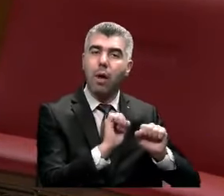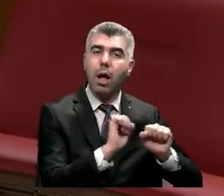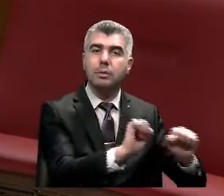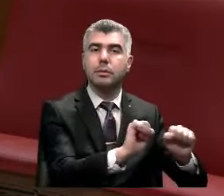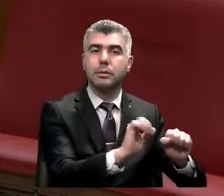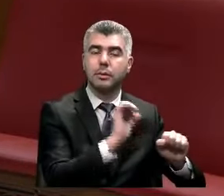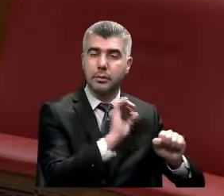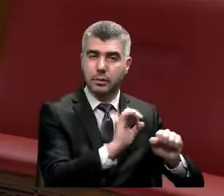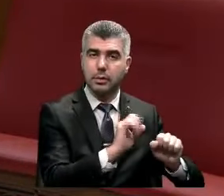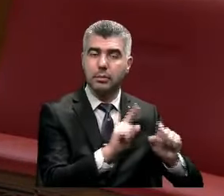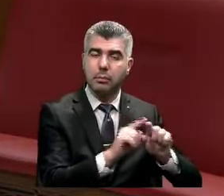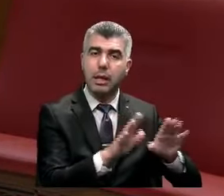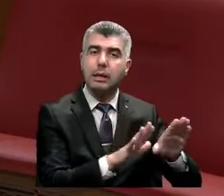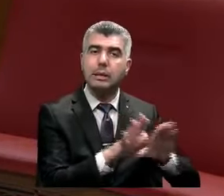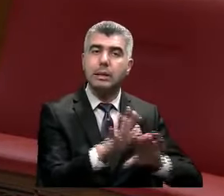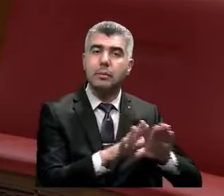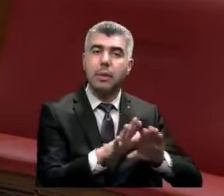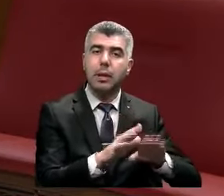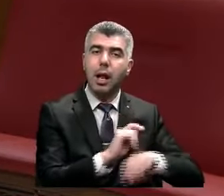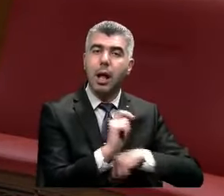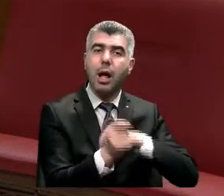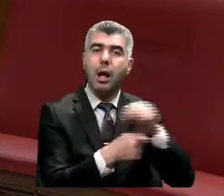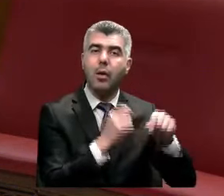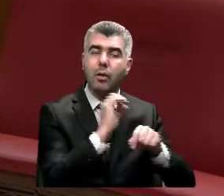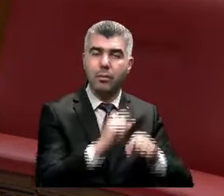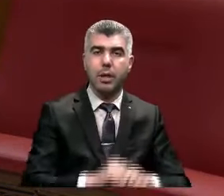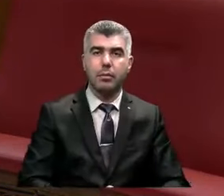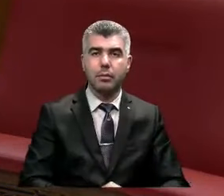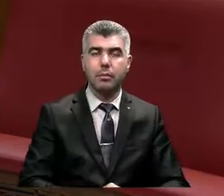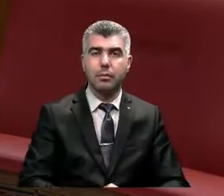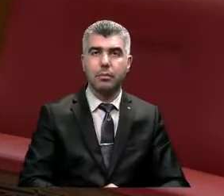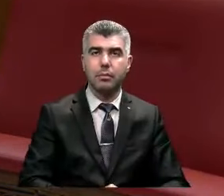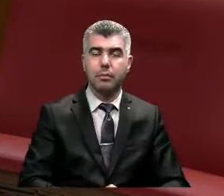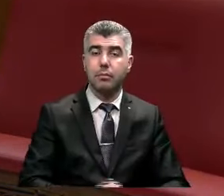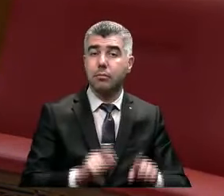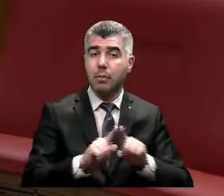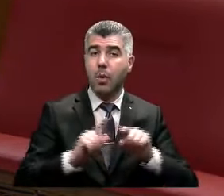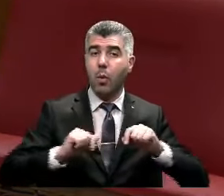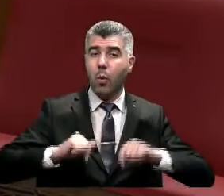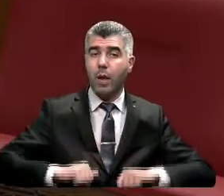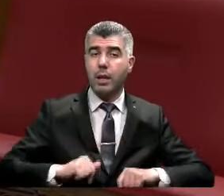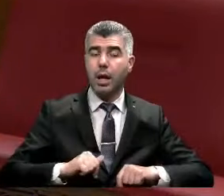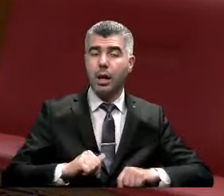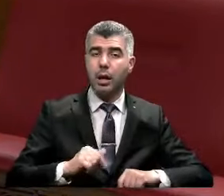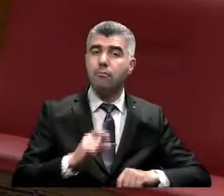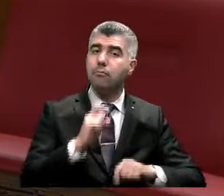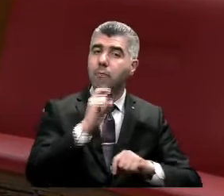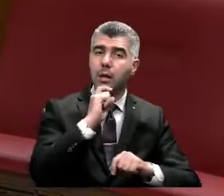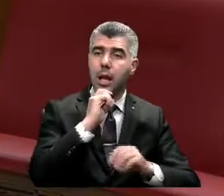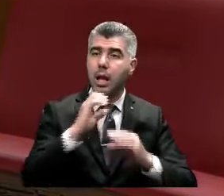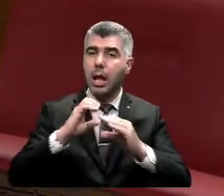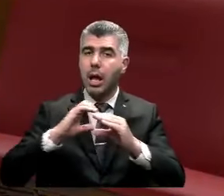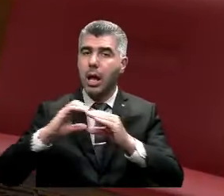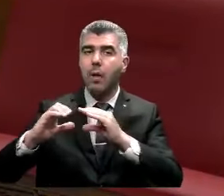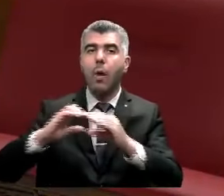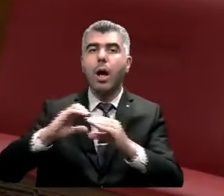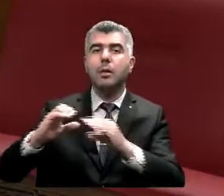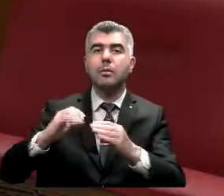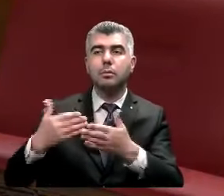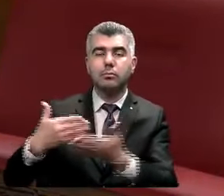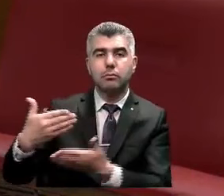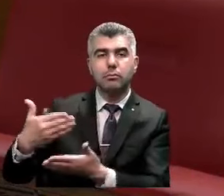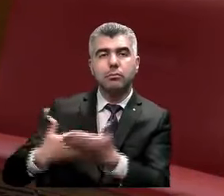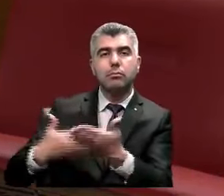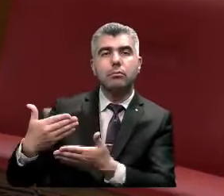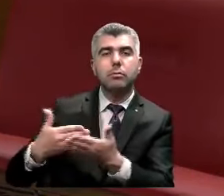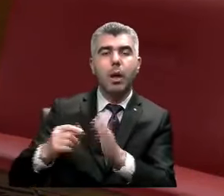بالطبع تدبير النقل بالعالم القروي. في انتظار ذلك تتواصل الوزارة الحوار مع مهني النقل المزدوج بهدف